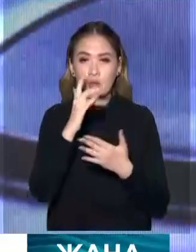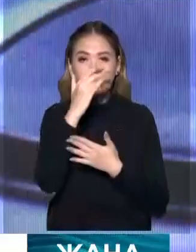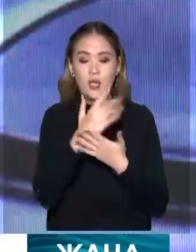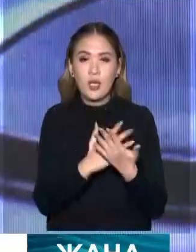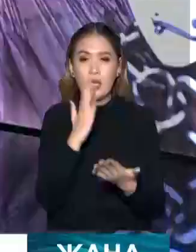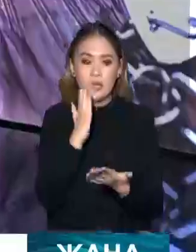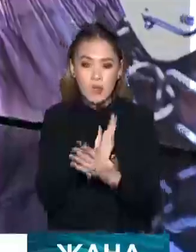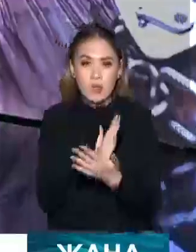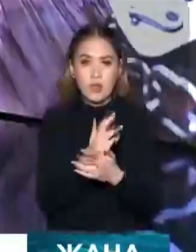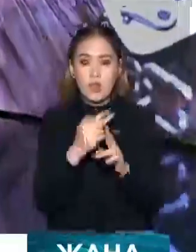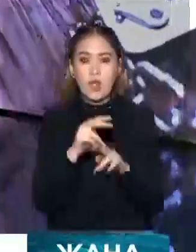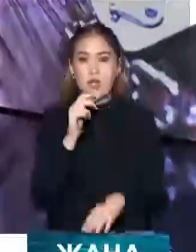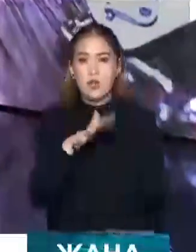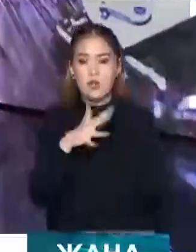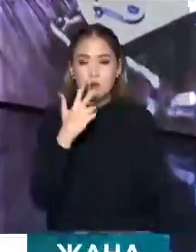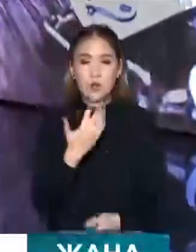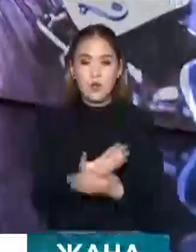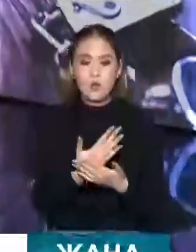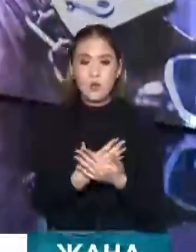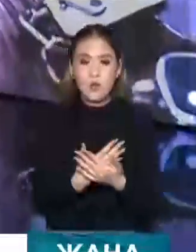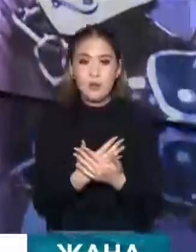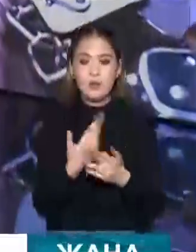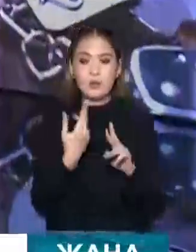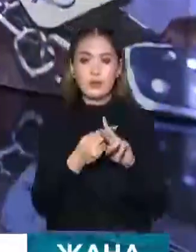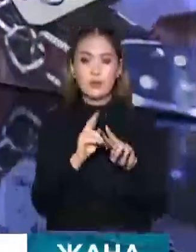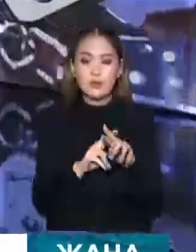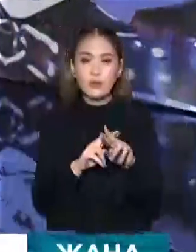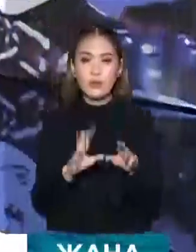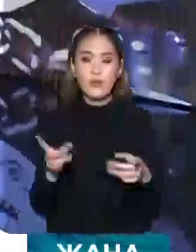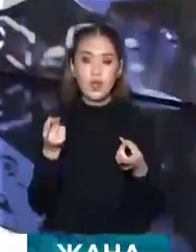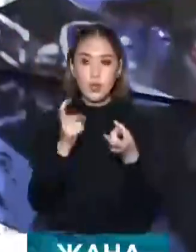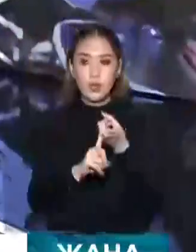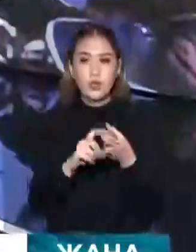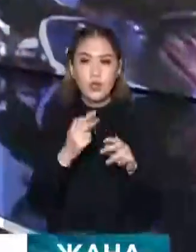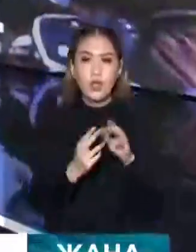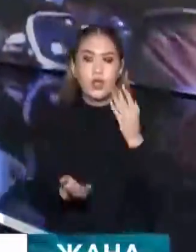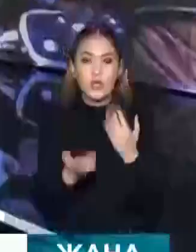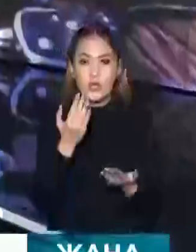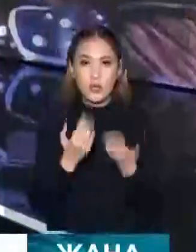көрсетілген, санда 53. Солар бойынша олар егер